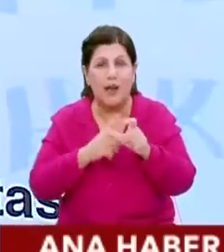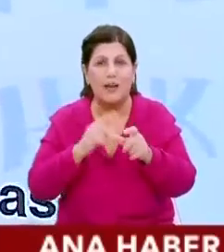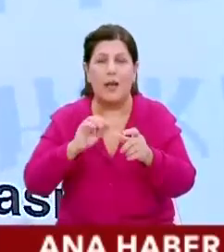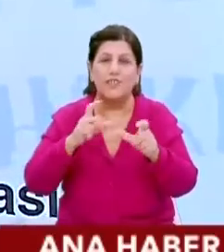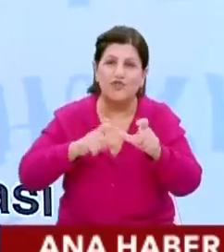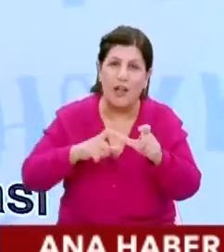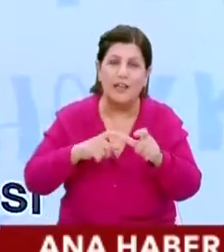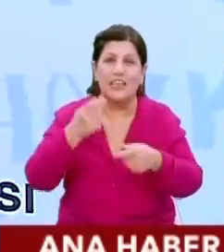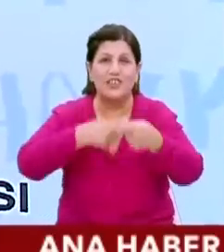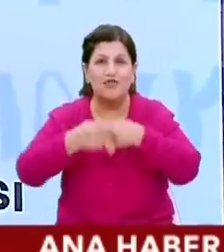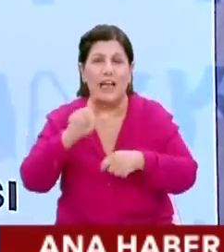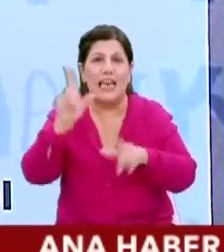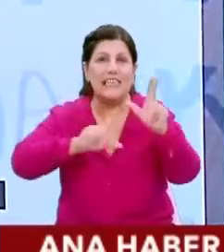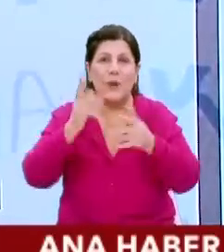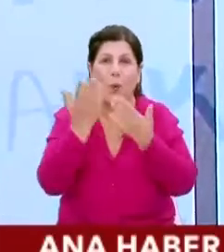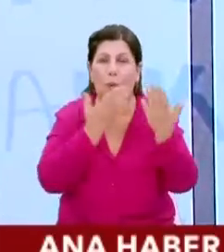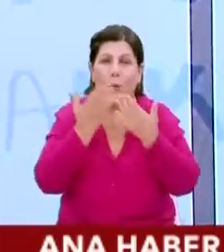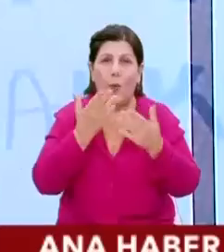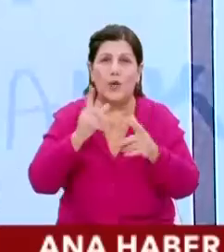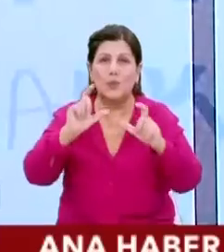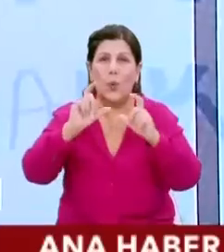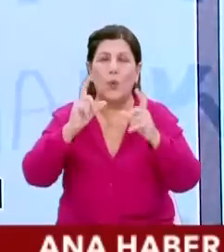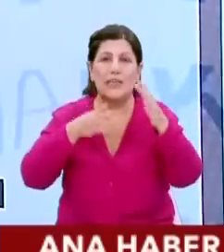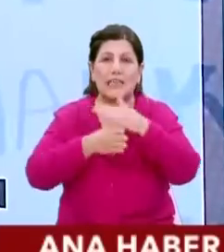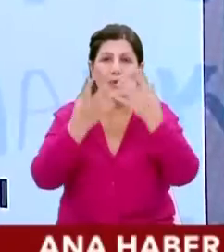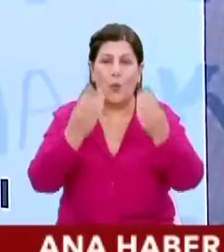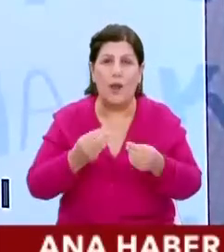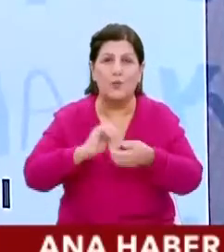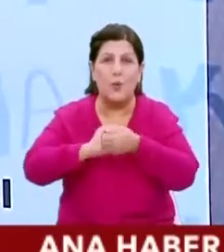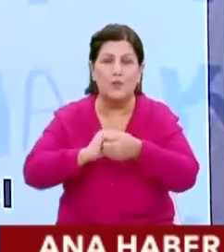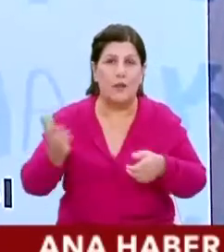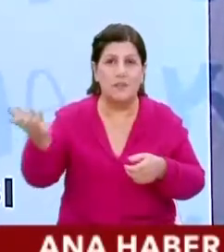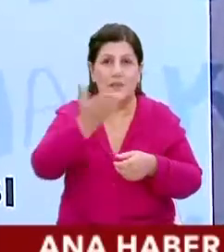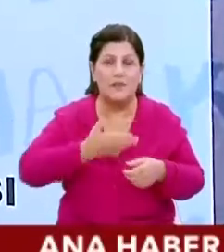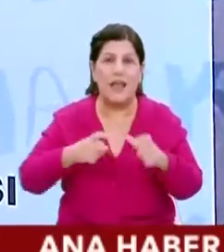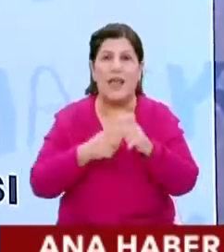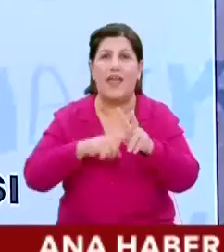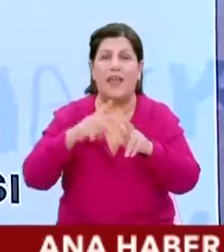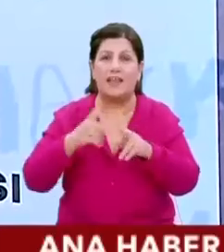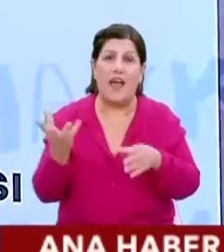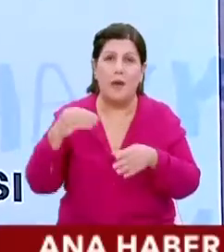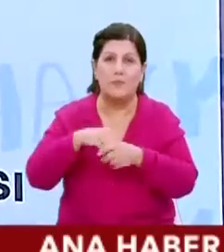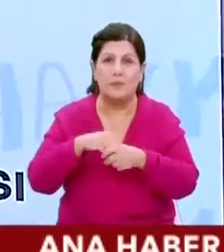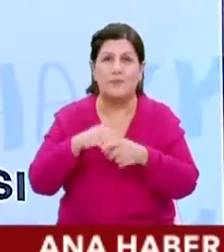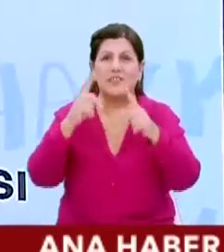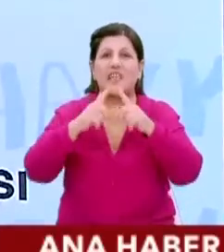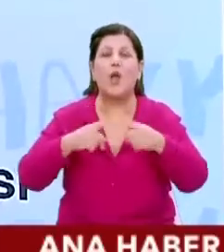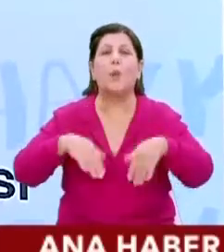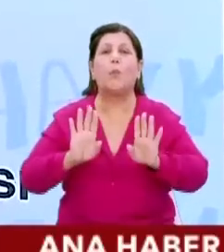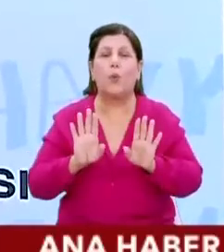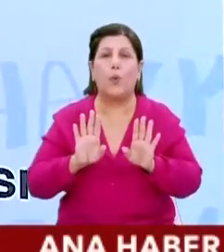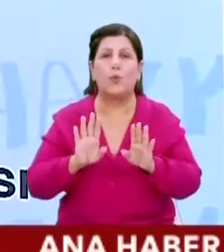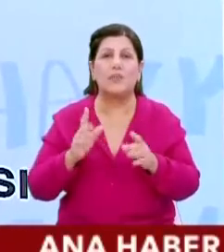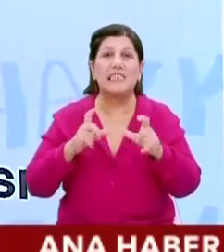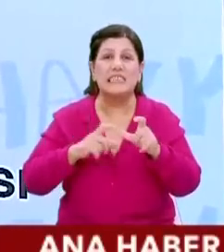staj Ticaret liseliler meslek liseliler dostlarımız var EYT kapsamında sayılmıyor Çünkü